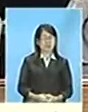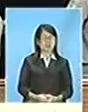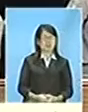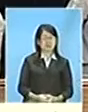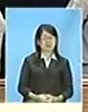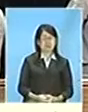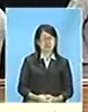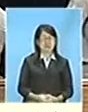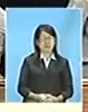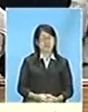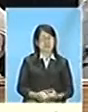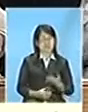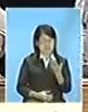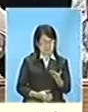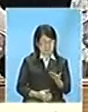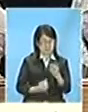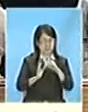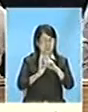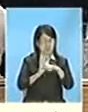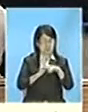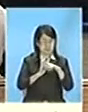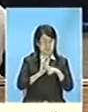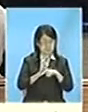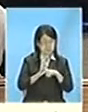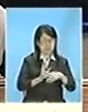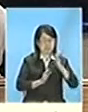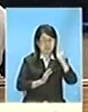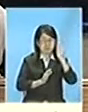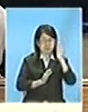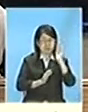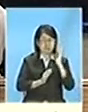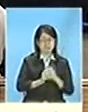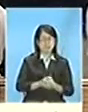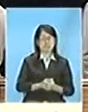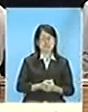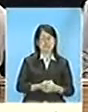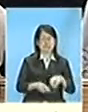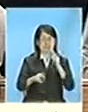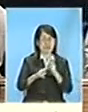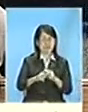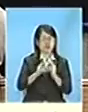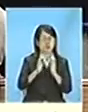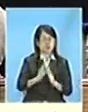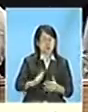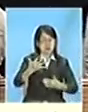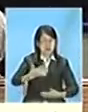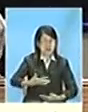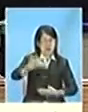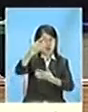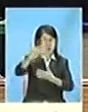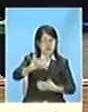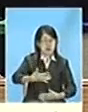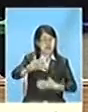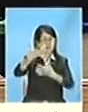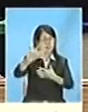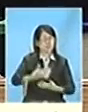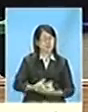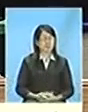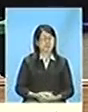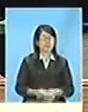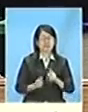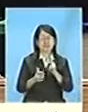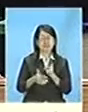ต่อไปเชิญเลขาธิการวุฒิสภาค่ะรายชื่อสมาชิกตามลำดับอักษรค่ะครั้งละ5รายชื่อค่ะเชิญค่ะ นายกฤตอ